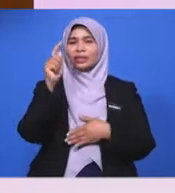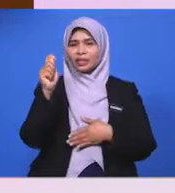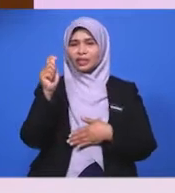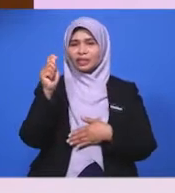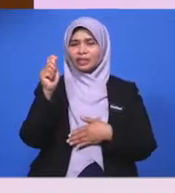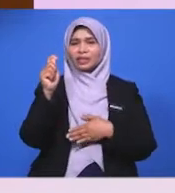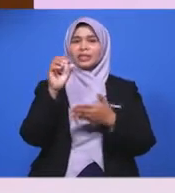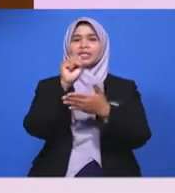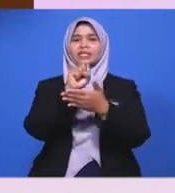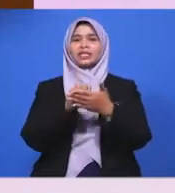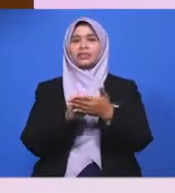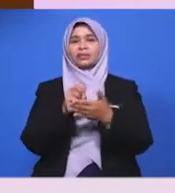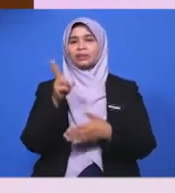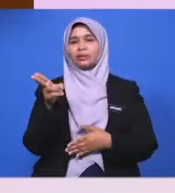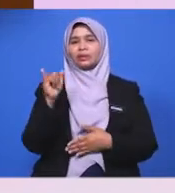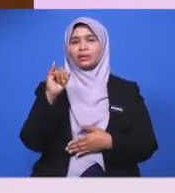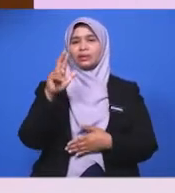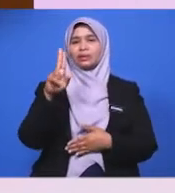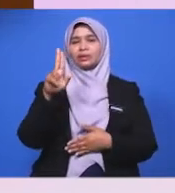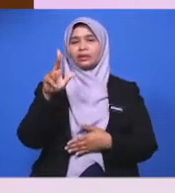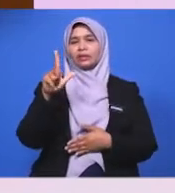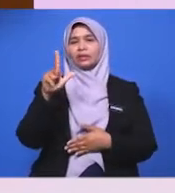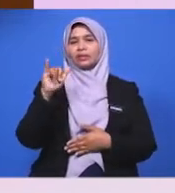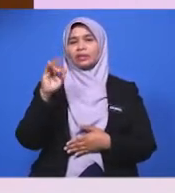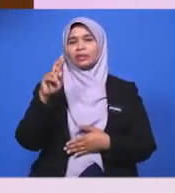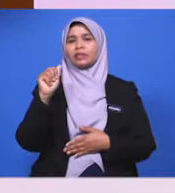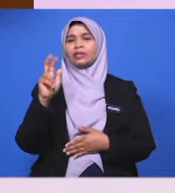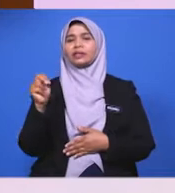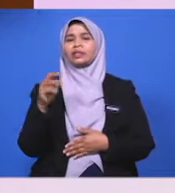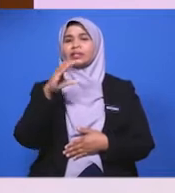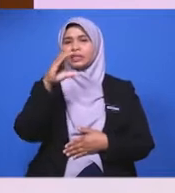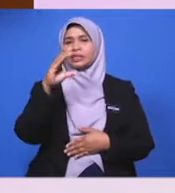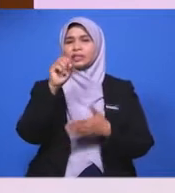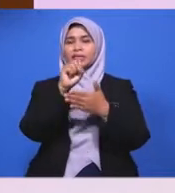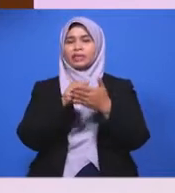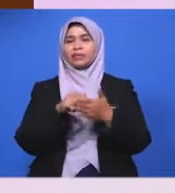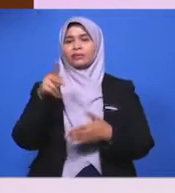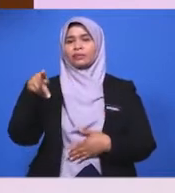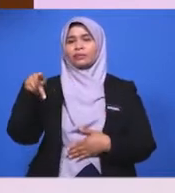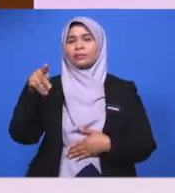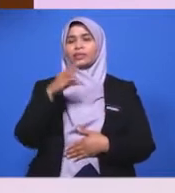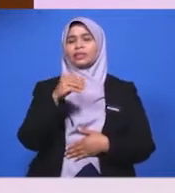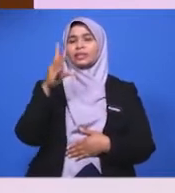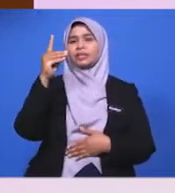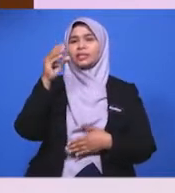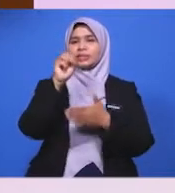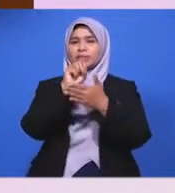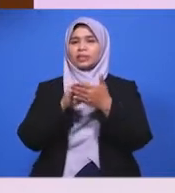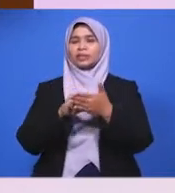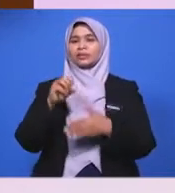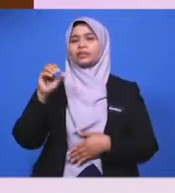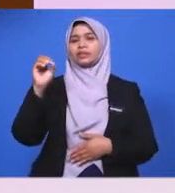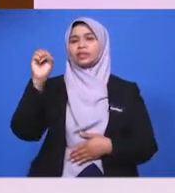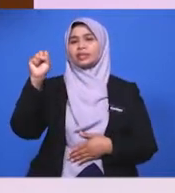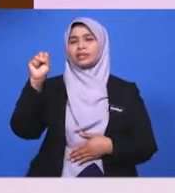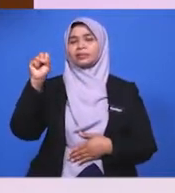B. Sektor hiliran, C. Sektor prima dan D. Sektor sekunder. Adakah